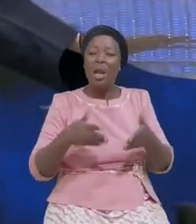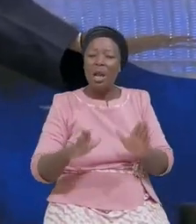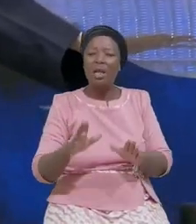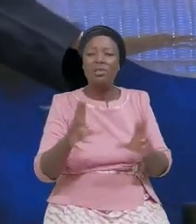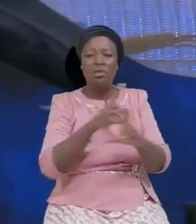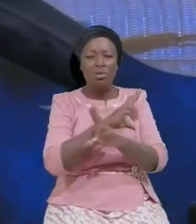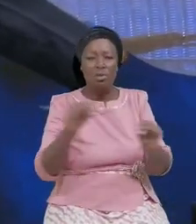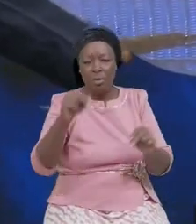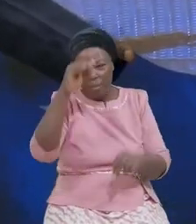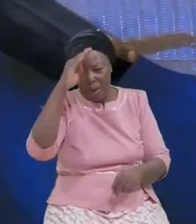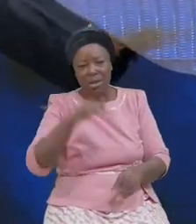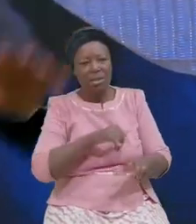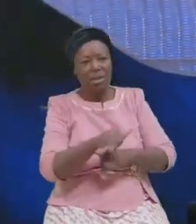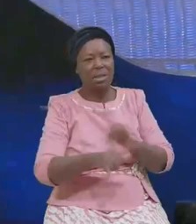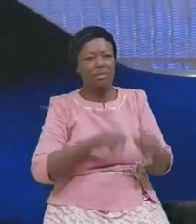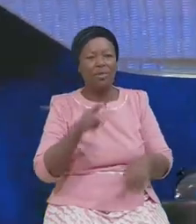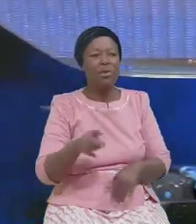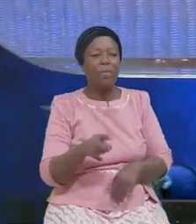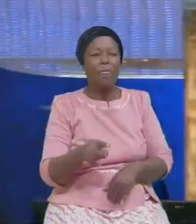Que personne ne vous séduise.